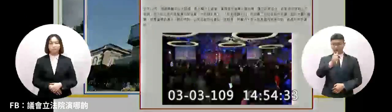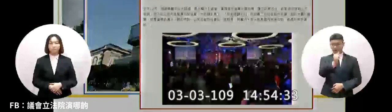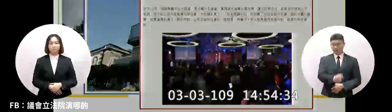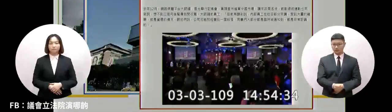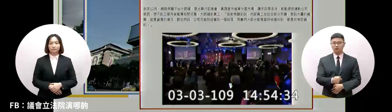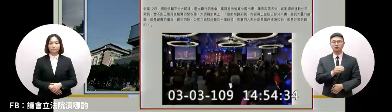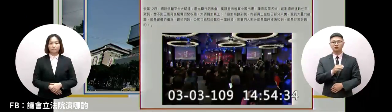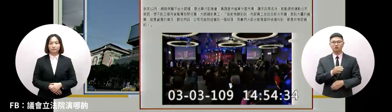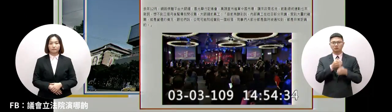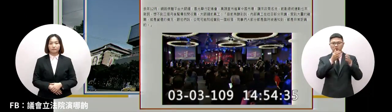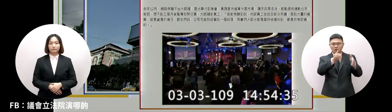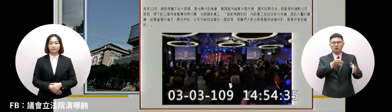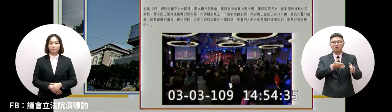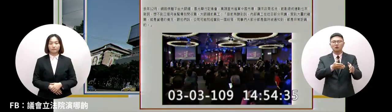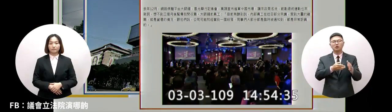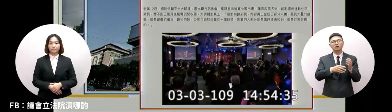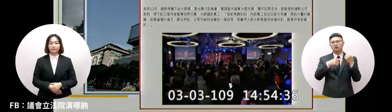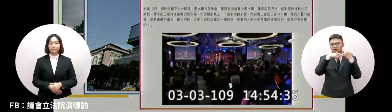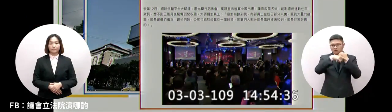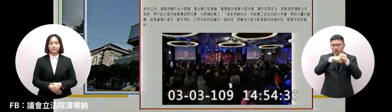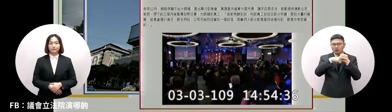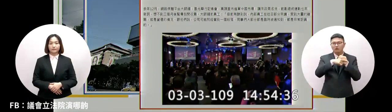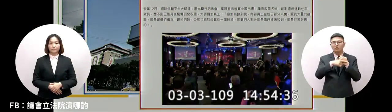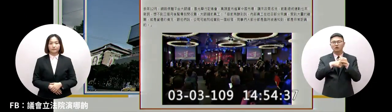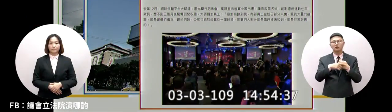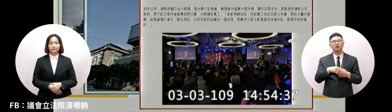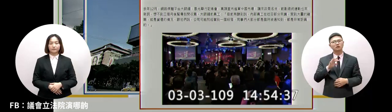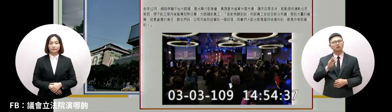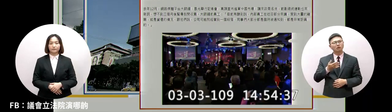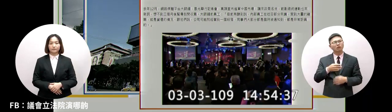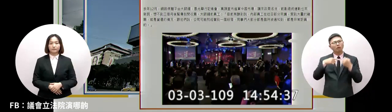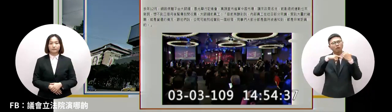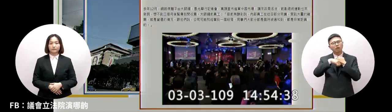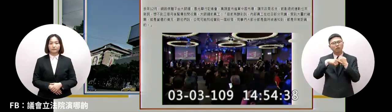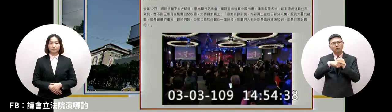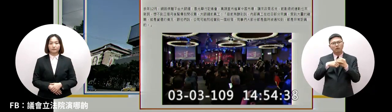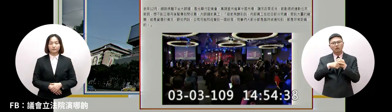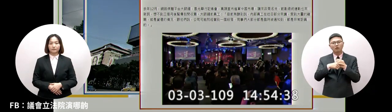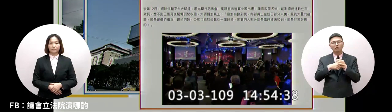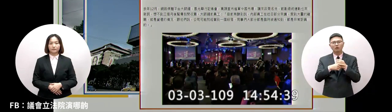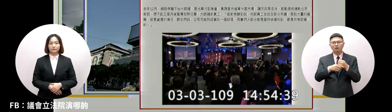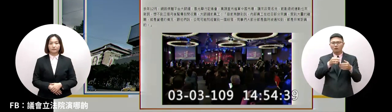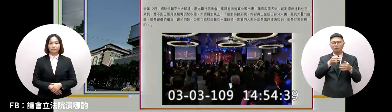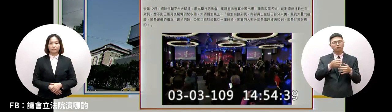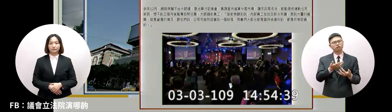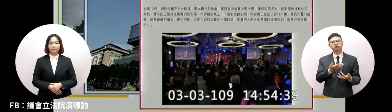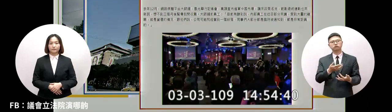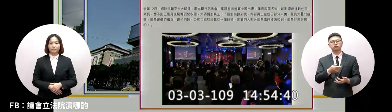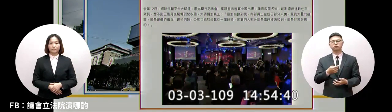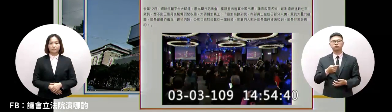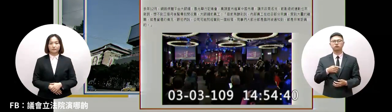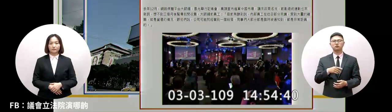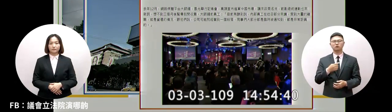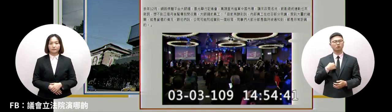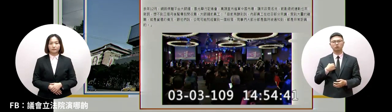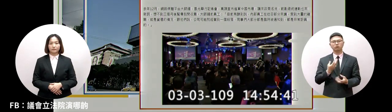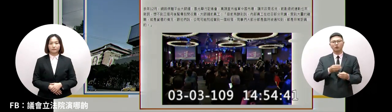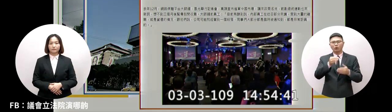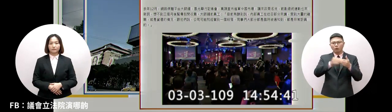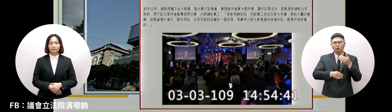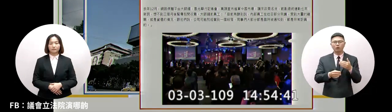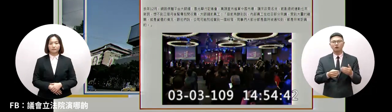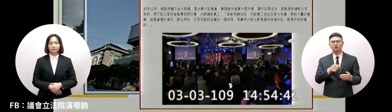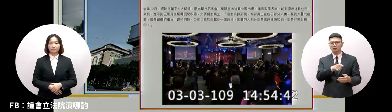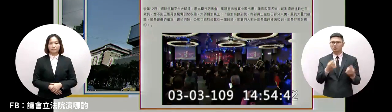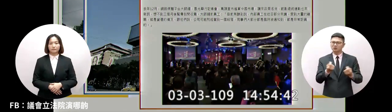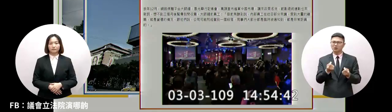发相关的但是因为研发没有一个标准，就是给的标准，所以我们可能会觉得说，这个好